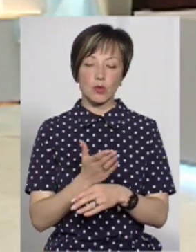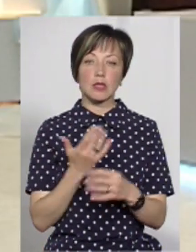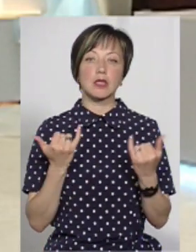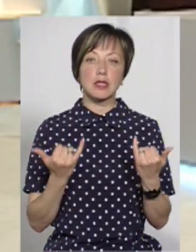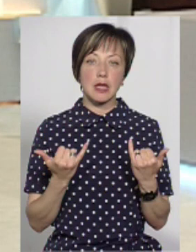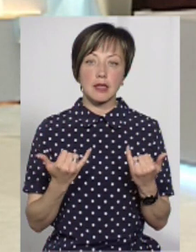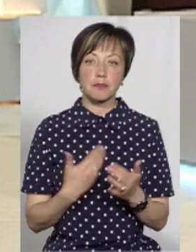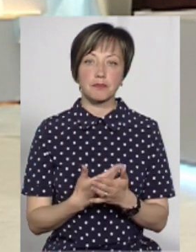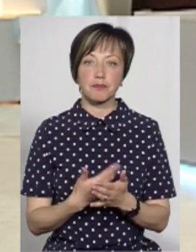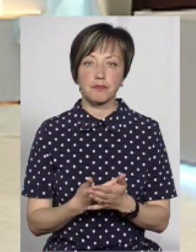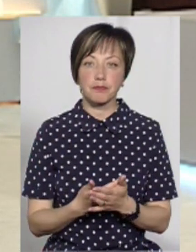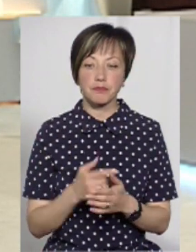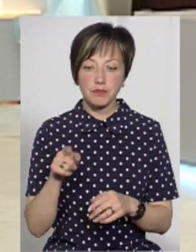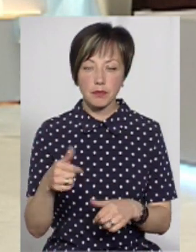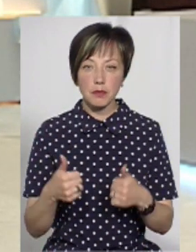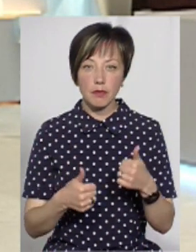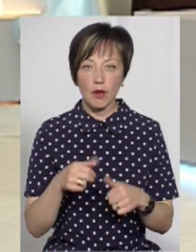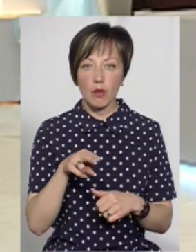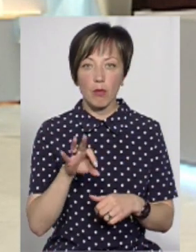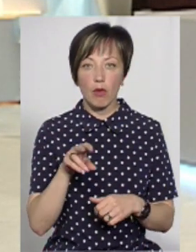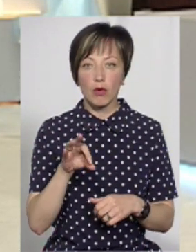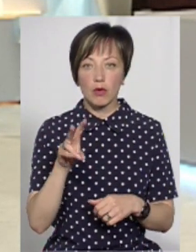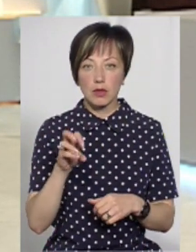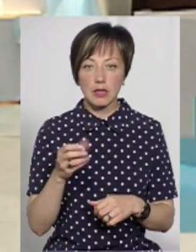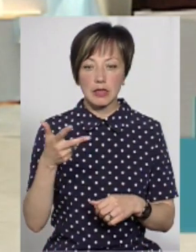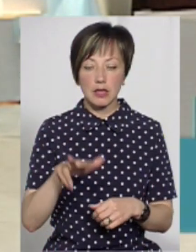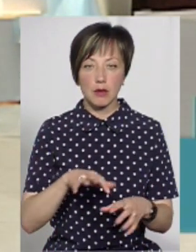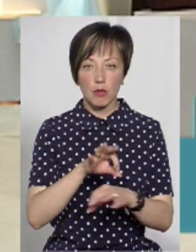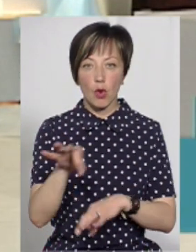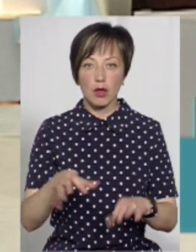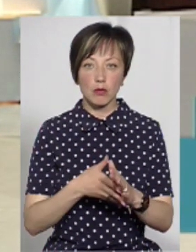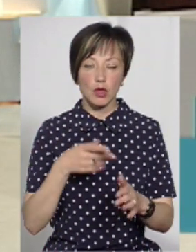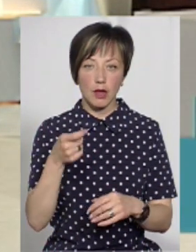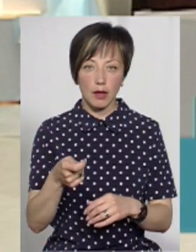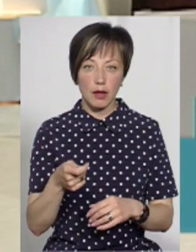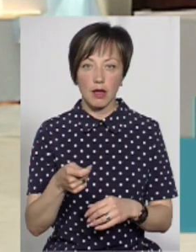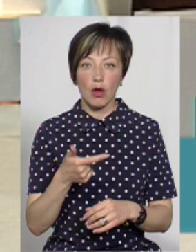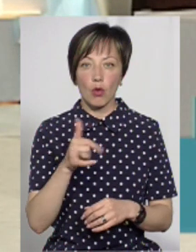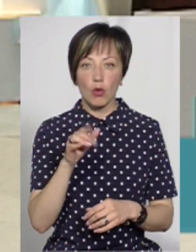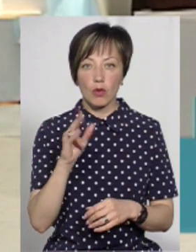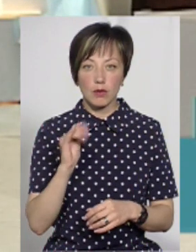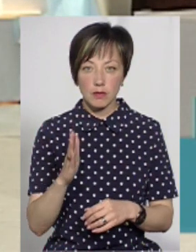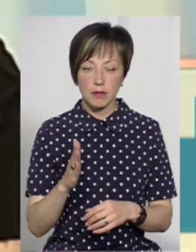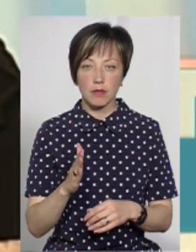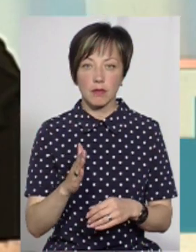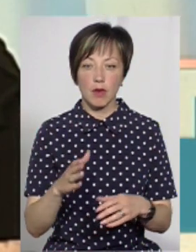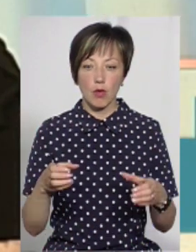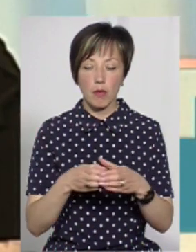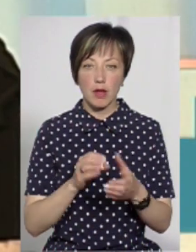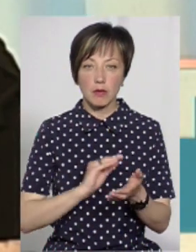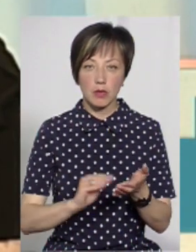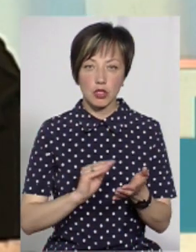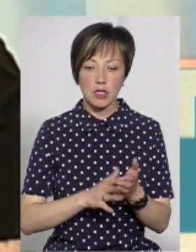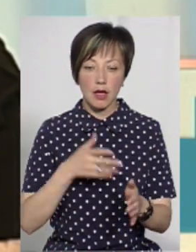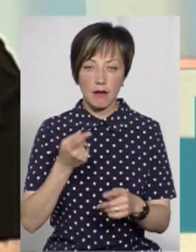Зараз, наприклад, на Dream Actions, я знаю точно, Полонська громада навіть 3 проекти подає. Гуківська громада пише